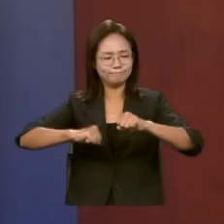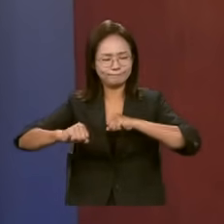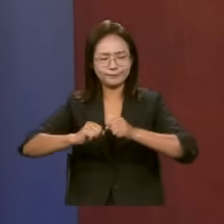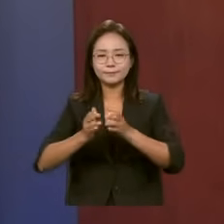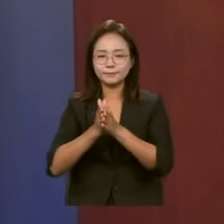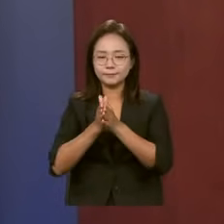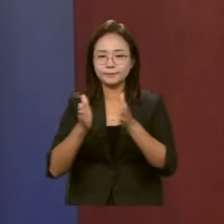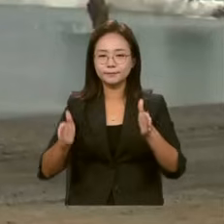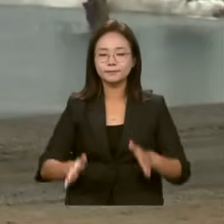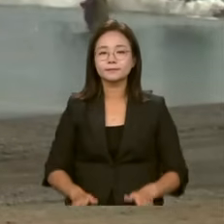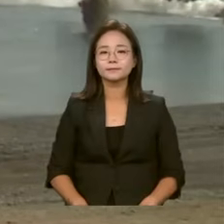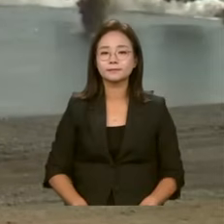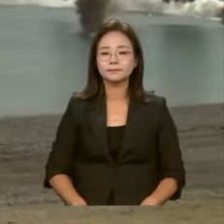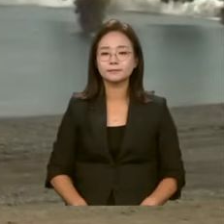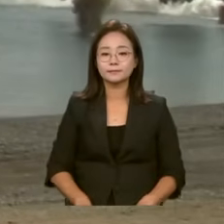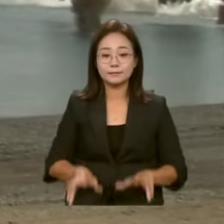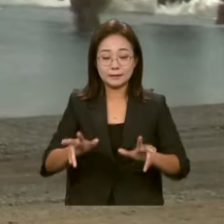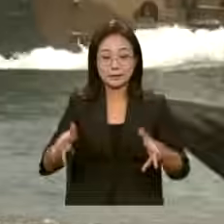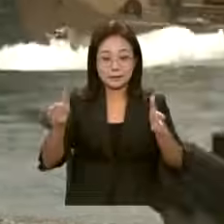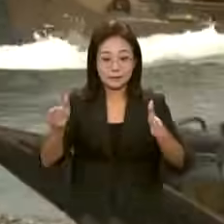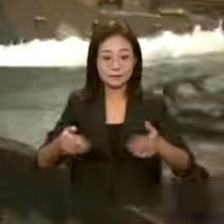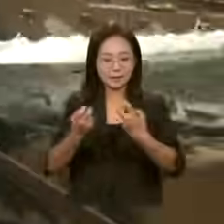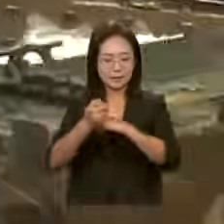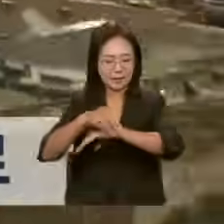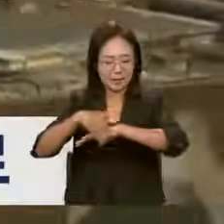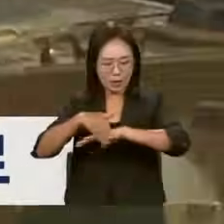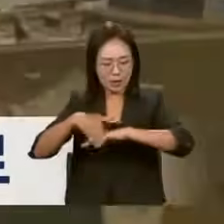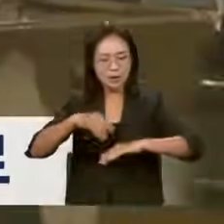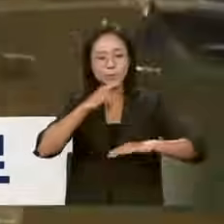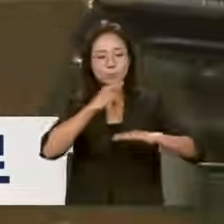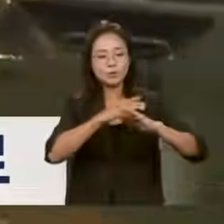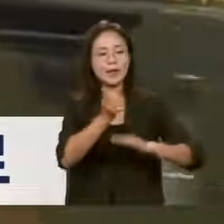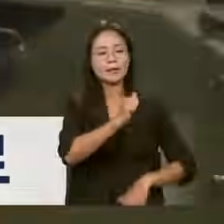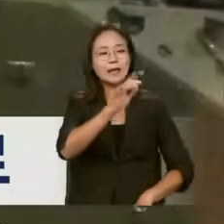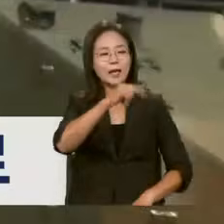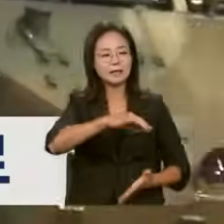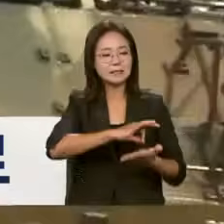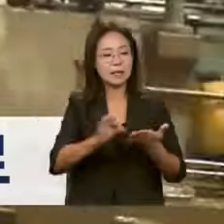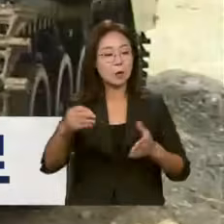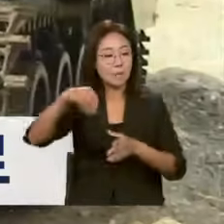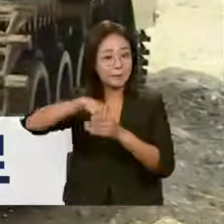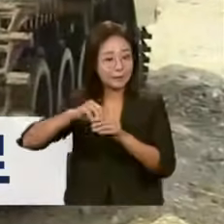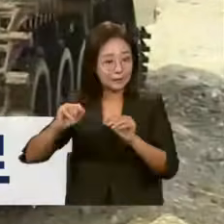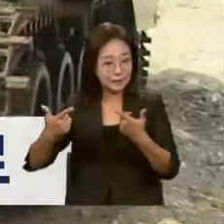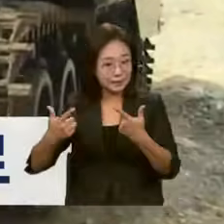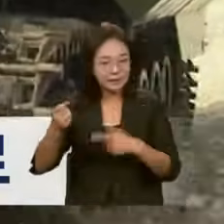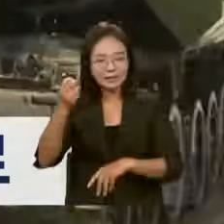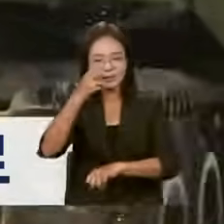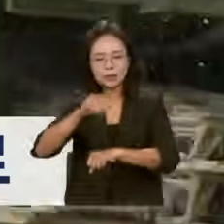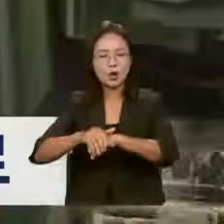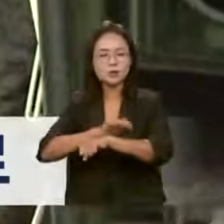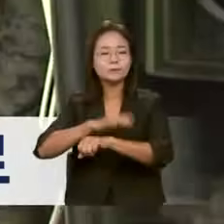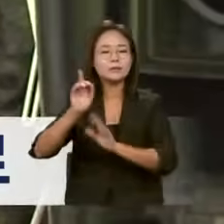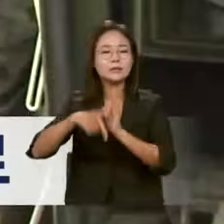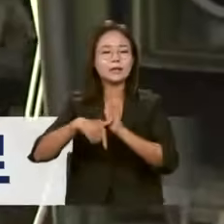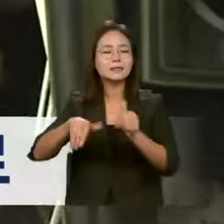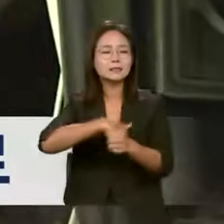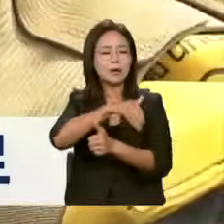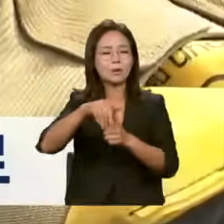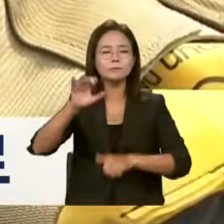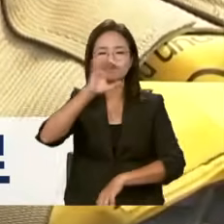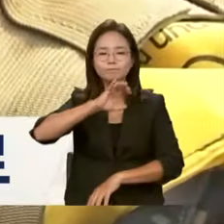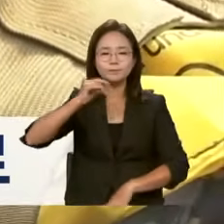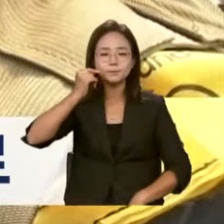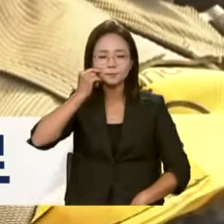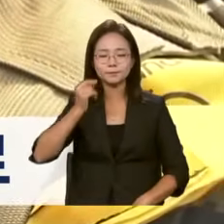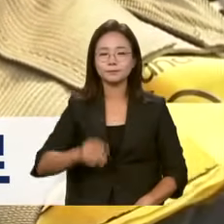들어가기로 했습니다 지금까지는 작전계획에 북한 핵사용 상황이 반영되지 않아 연합 연습에서 북한 핵사용 상을 연습할